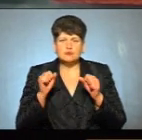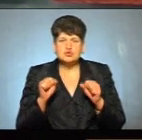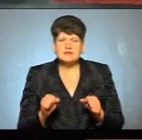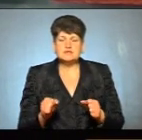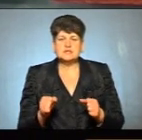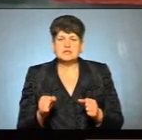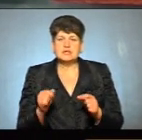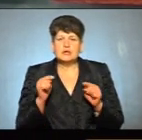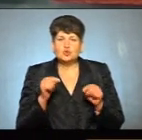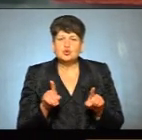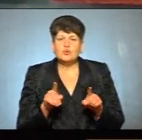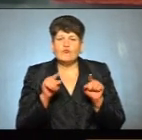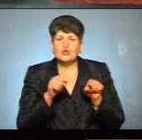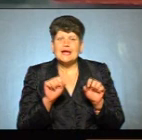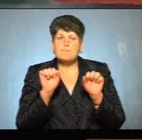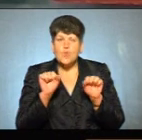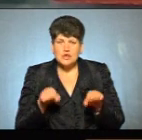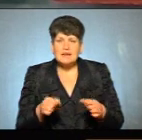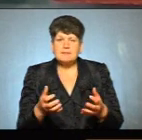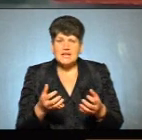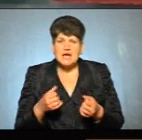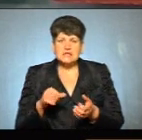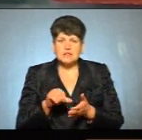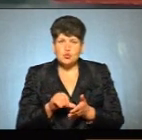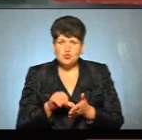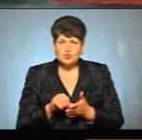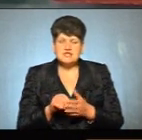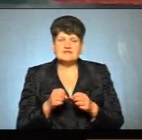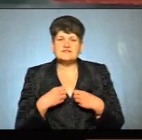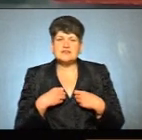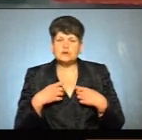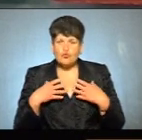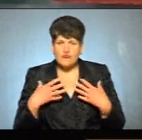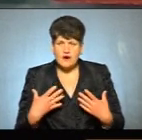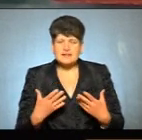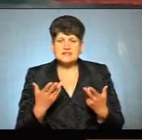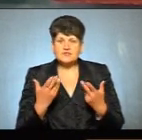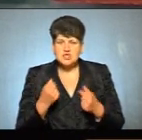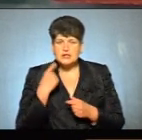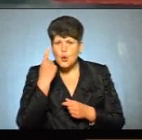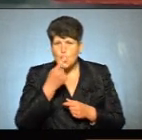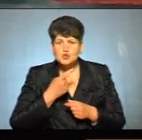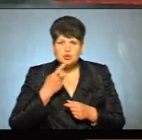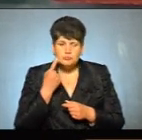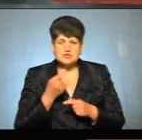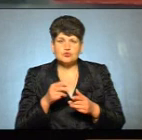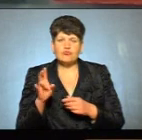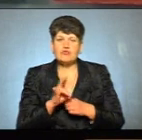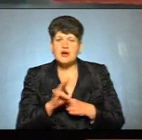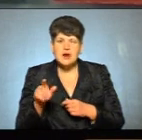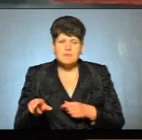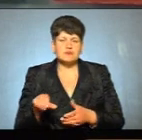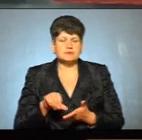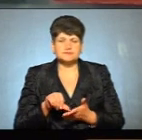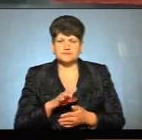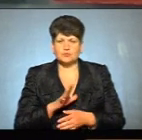щоб вони могли прийняти участь в святкуванні, хоча, звичайно, що особисто в самих храмах вони бути не